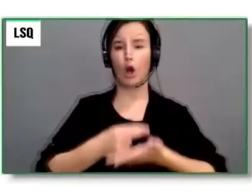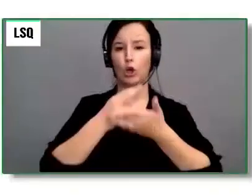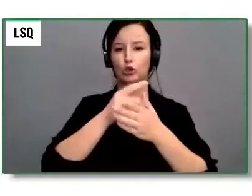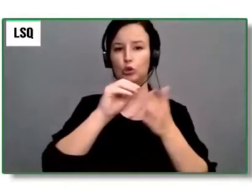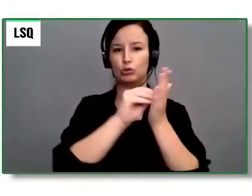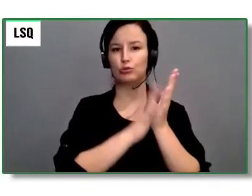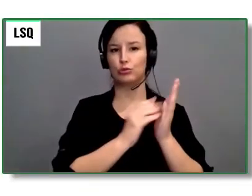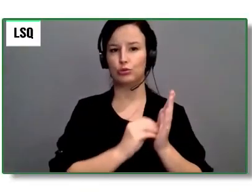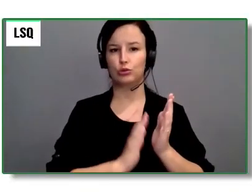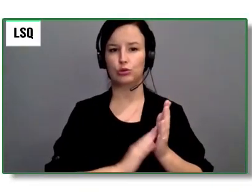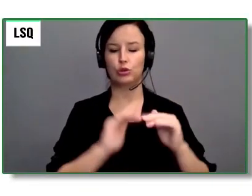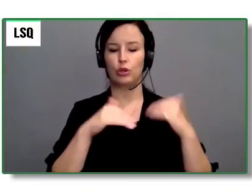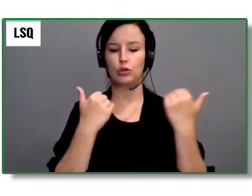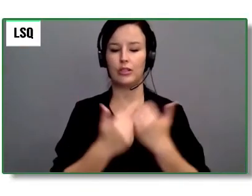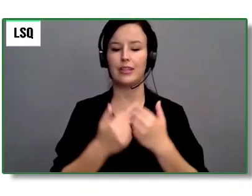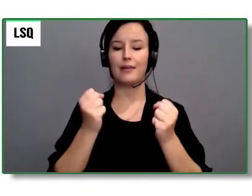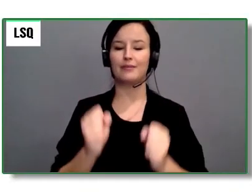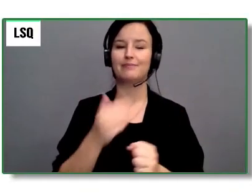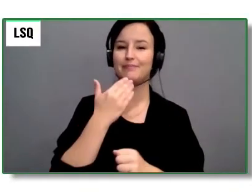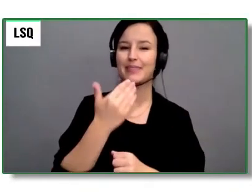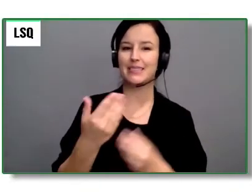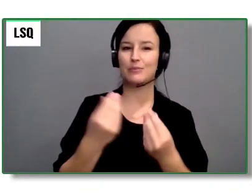diapo. Merci beaucoup.